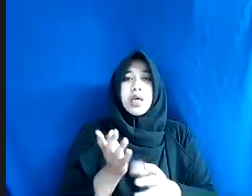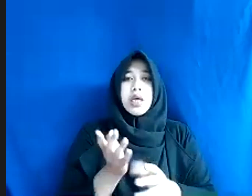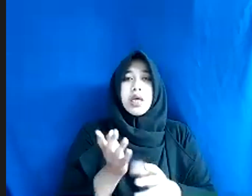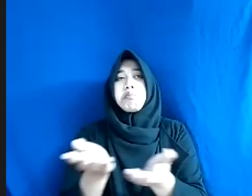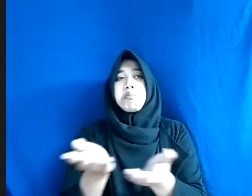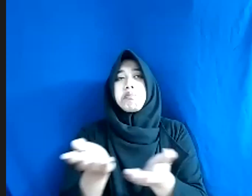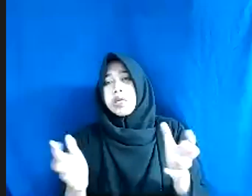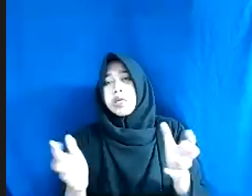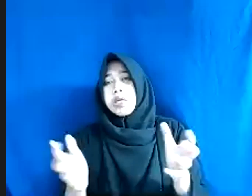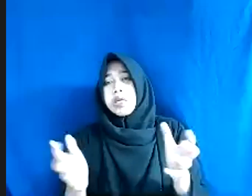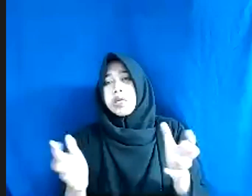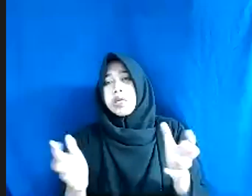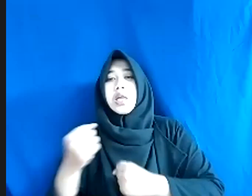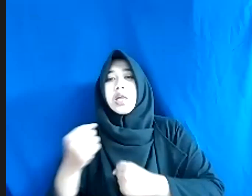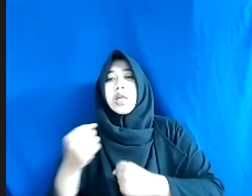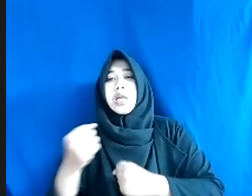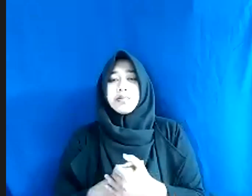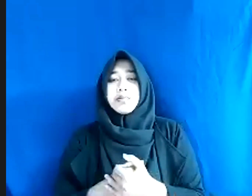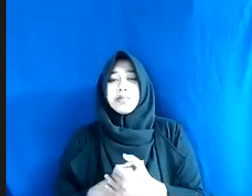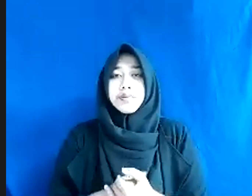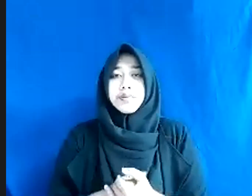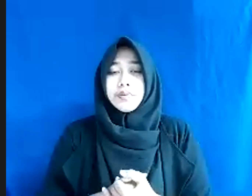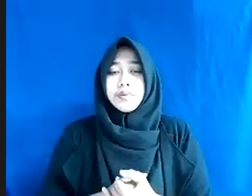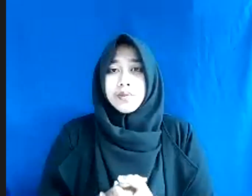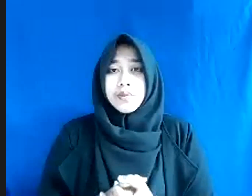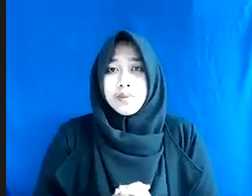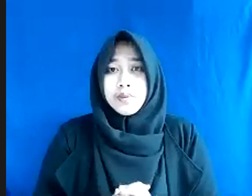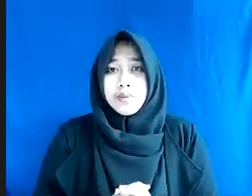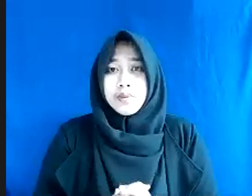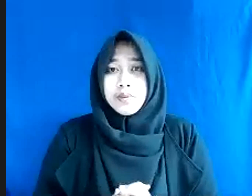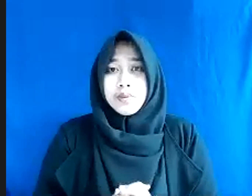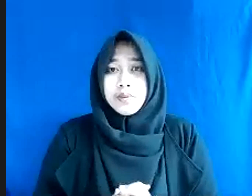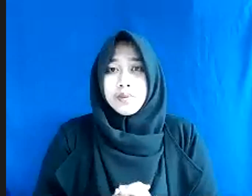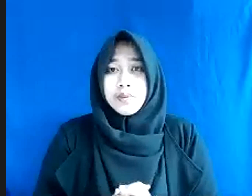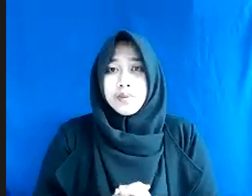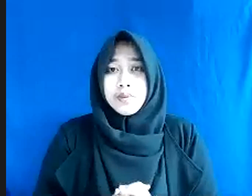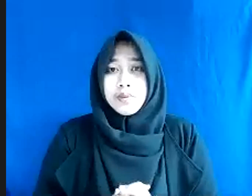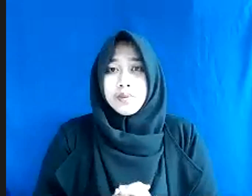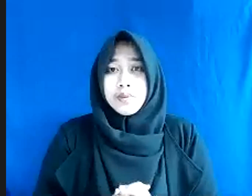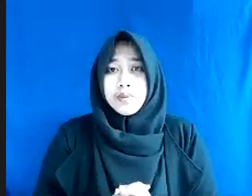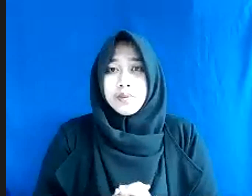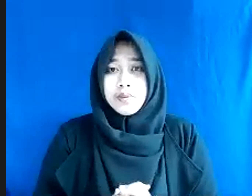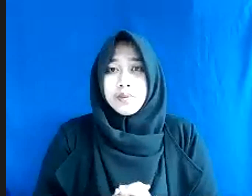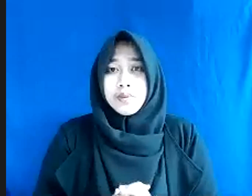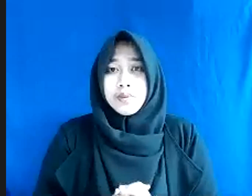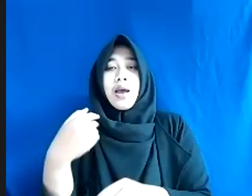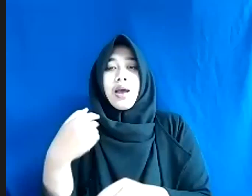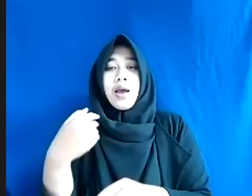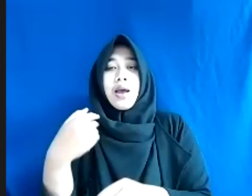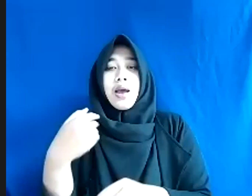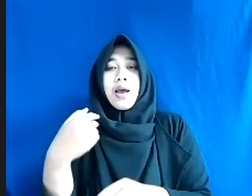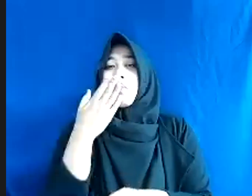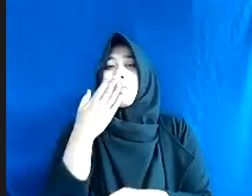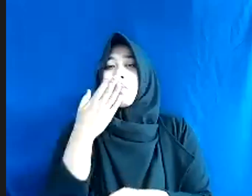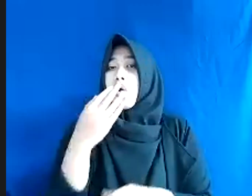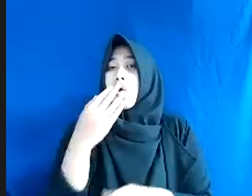yang ada di Papua itu juga sangat mungkin ubi Papua yang besar-besar itu bisa didistribusikan. Tapi kemudian upaya untuk distribusi itu